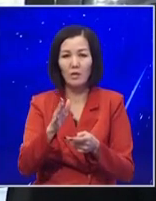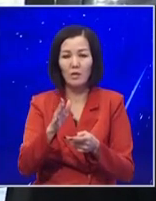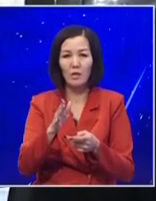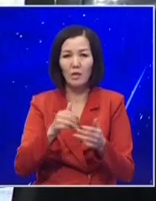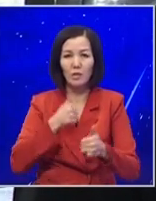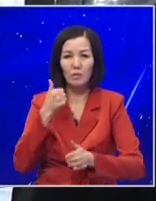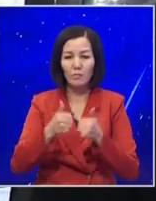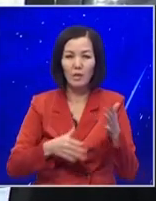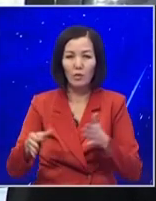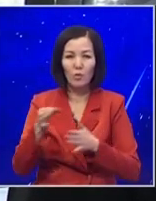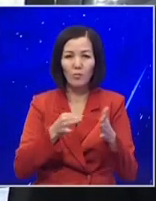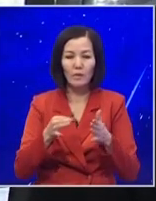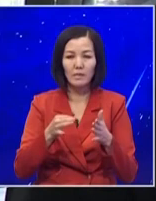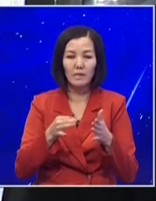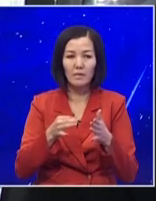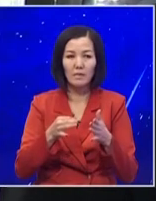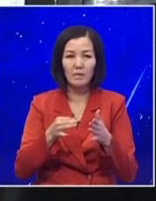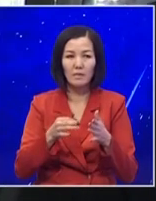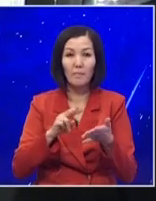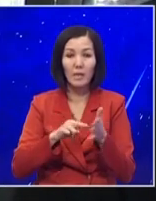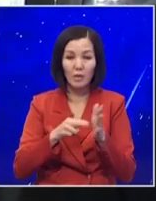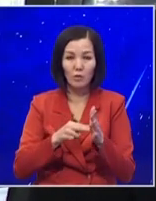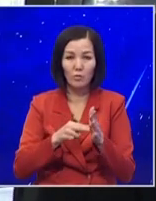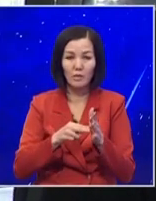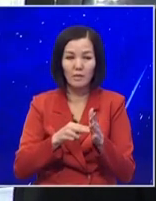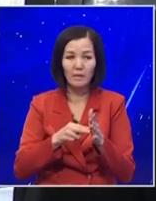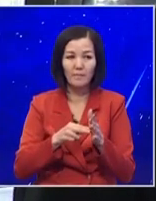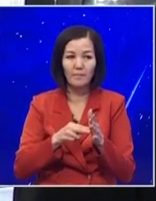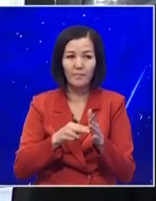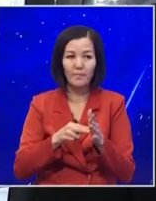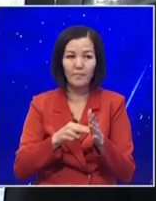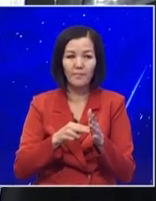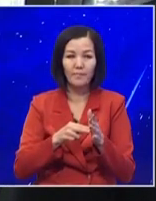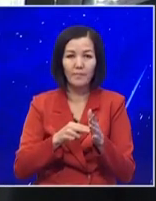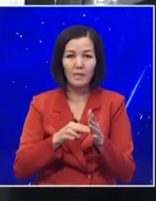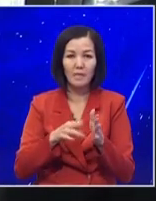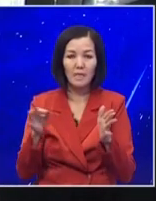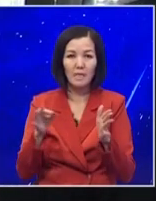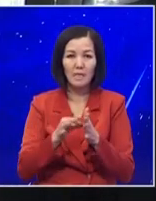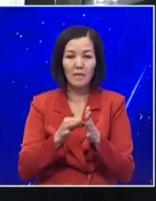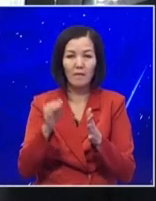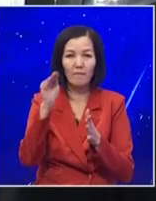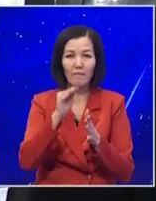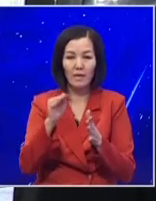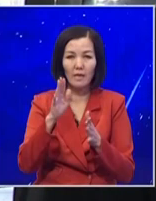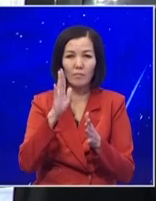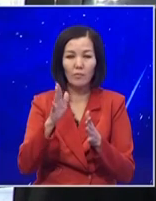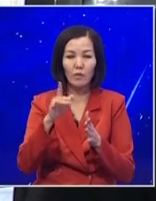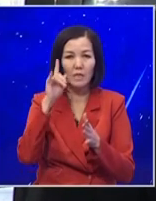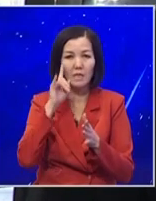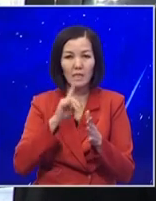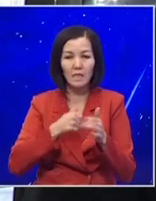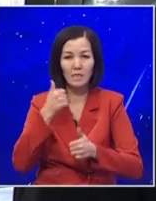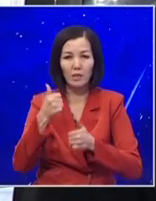области, проверимся перед Казахстаном, планируется. И в основном цель ставим к феврале, будет чемпионат